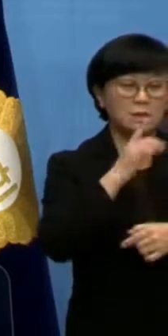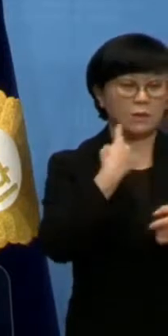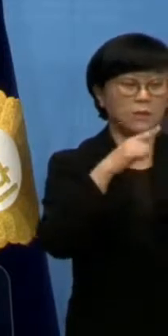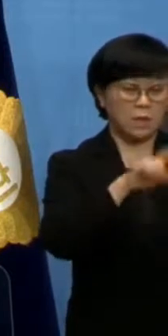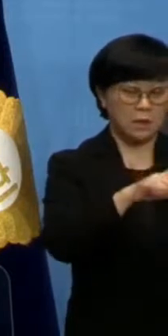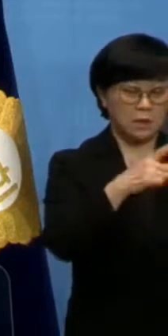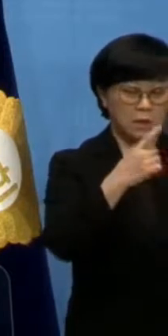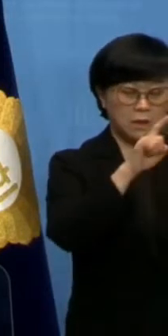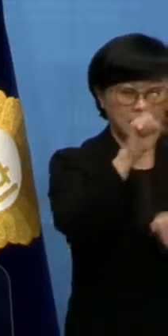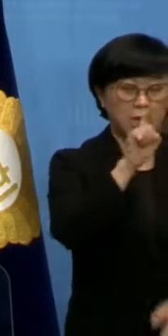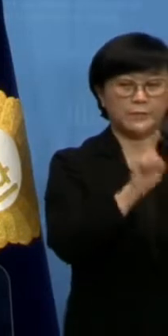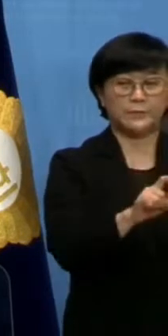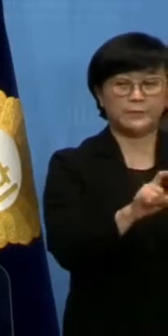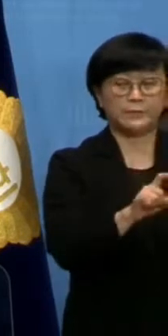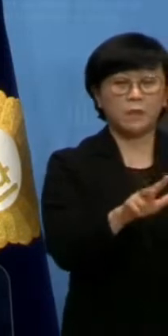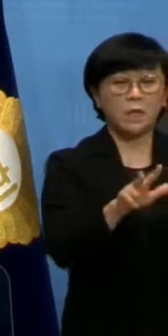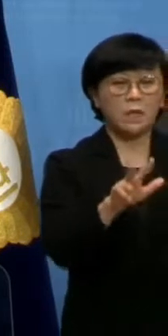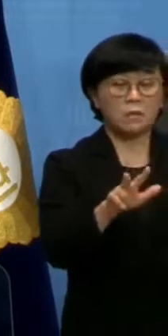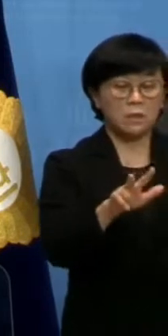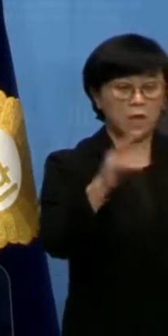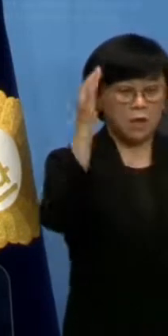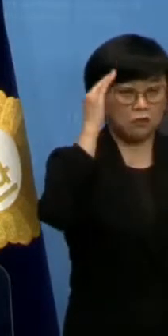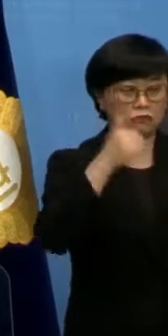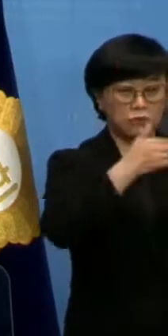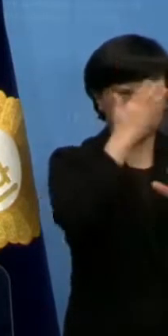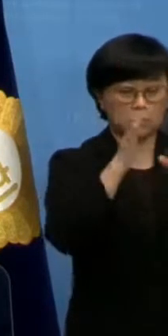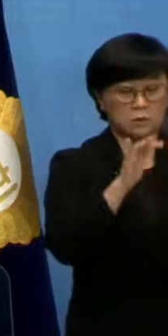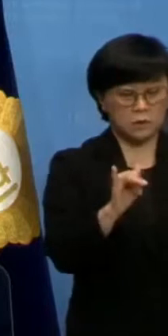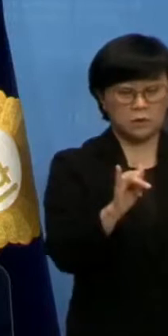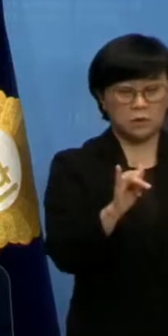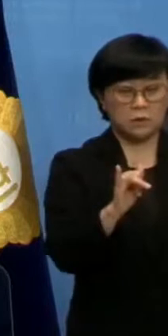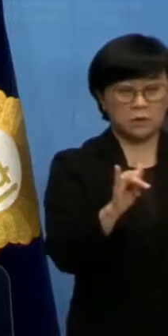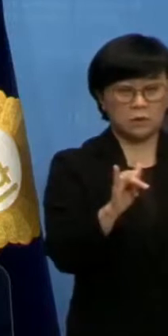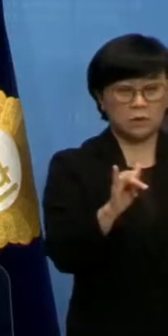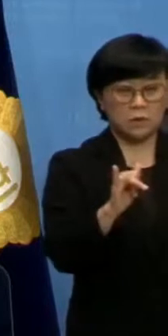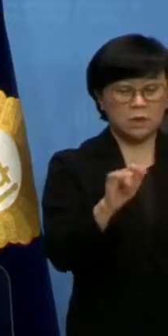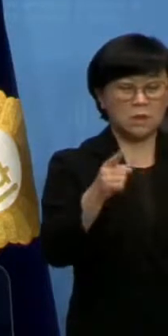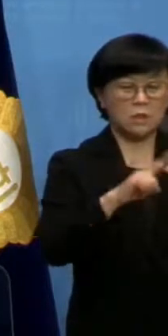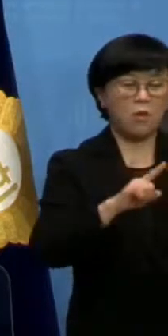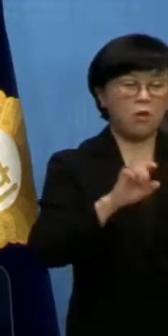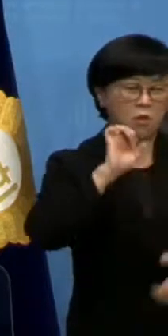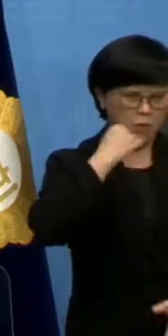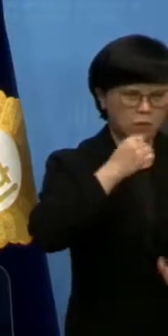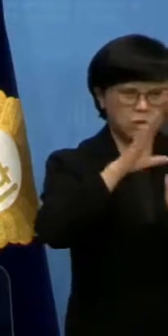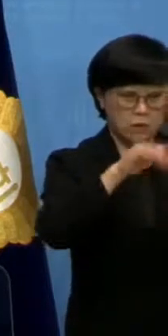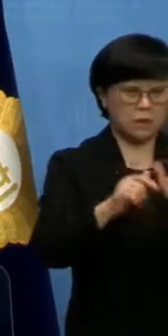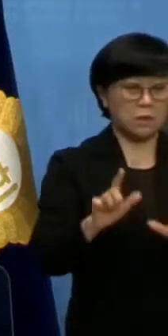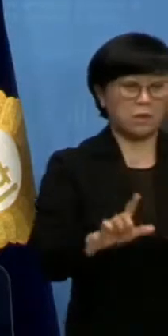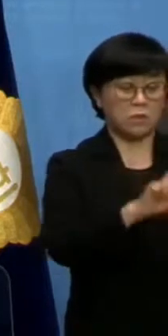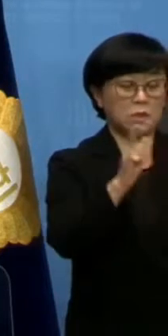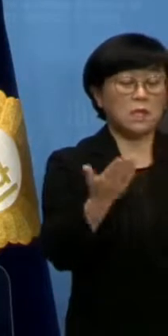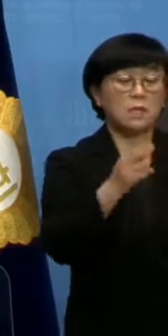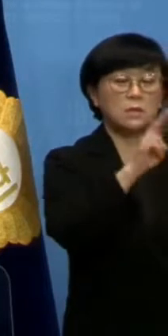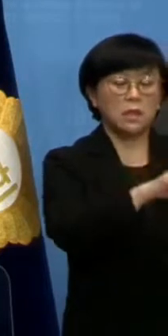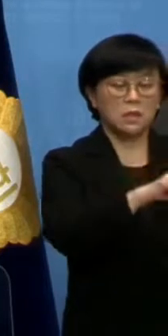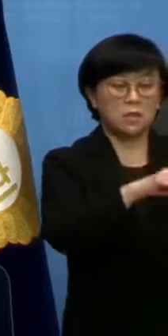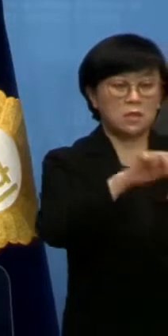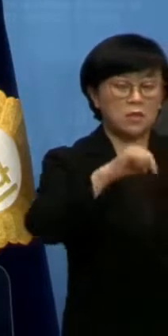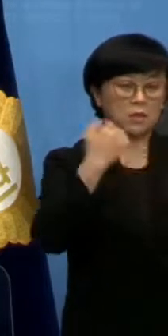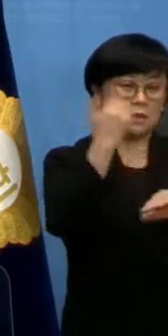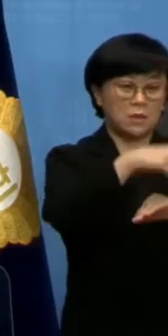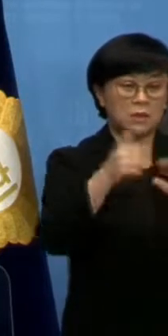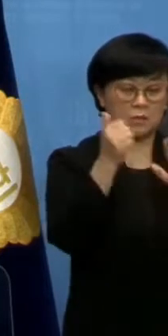정당합니까? 지금 우리 대한민국 청년들은 그야말로 벼랑 끝 세대입니다. 일자리 정책 실패와